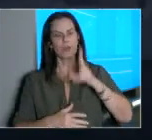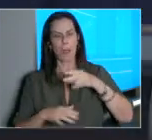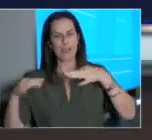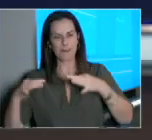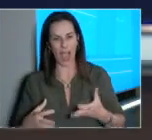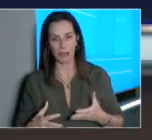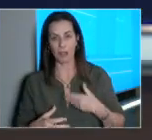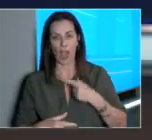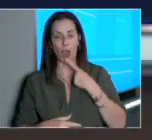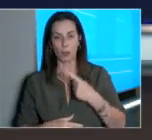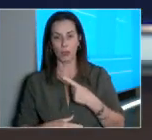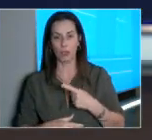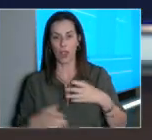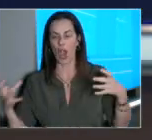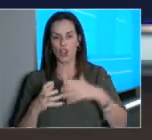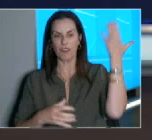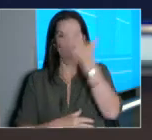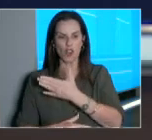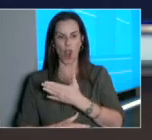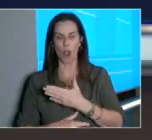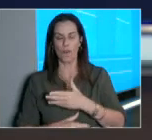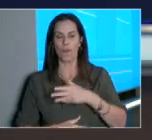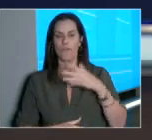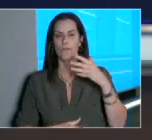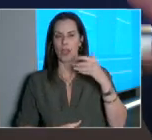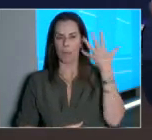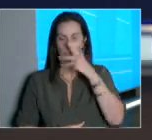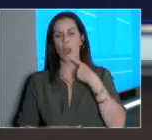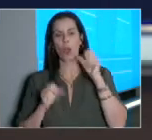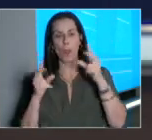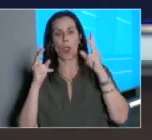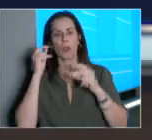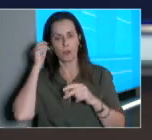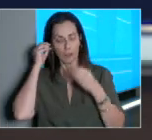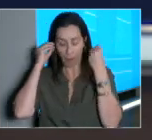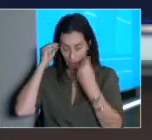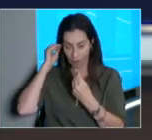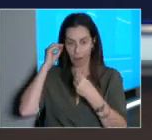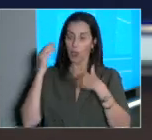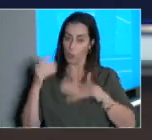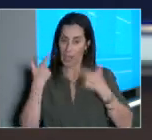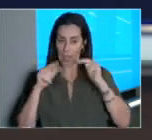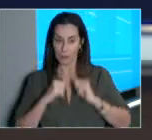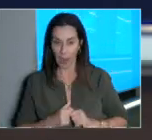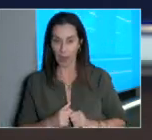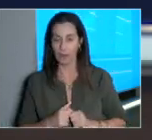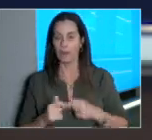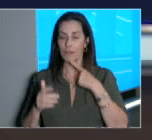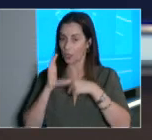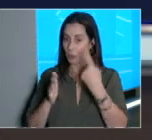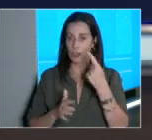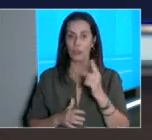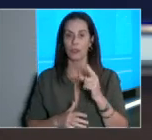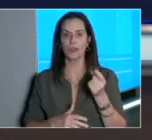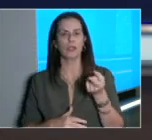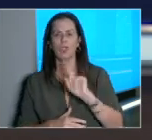בספרדים, והייתי אומר השבט השחור והפרנקים, ולא היית אומר אוקיי. אז מה זה מצדיק? רגע, לא, אני אסביר לך, רגע. נתת דוגמה אחרת. לא, לא